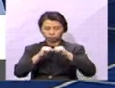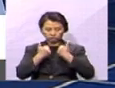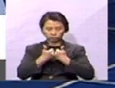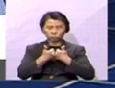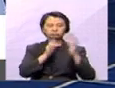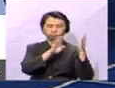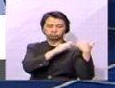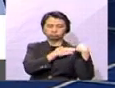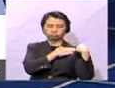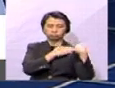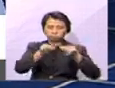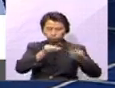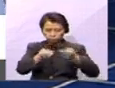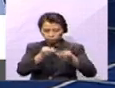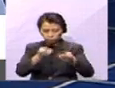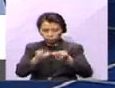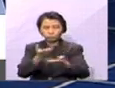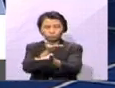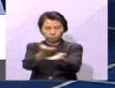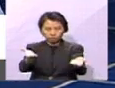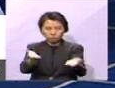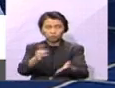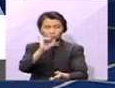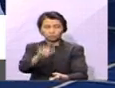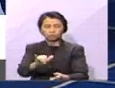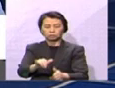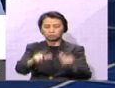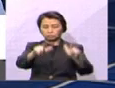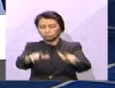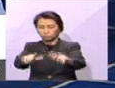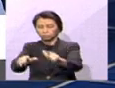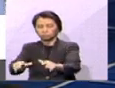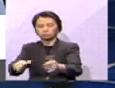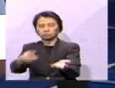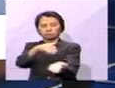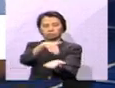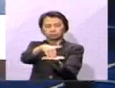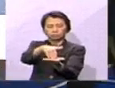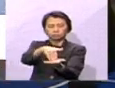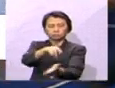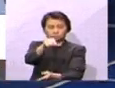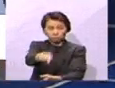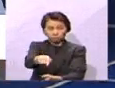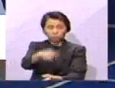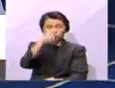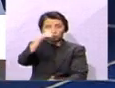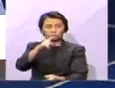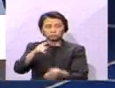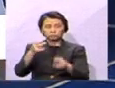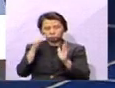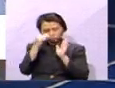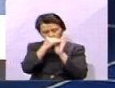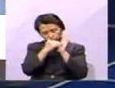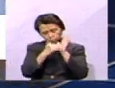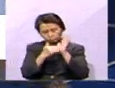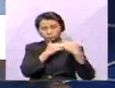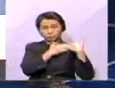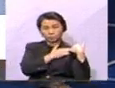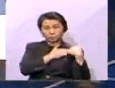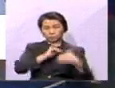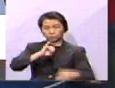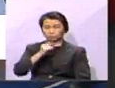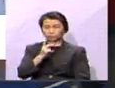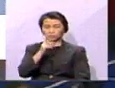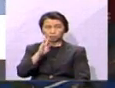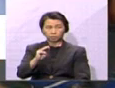bertanggungjawab menyelia dan menguruskan penduduk jas banjir yang ditempatkan di pusat pemindahan ini jadi bagi memperincikan lagi mengenai peranan JKM di pusat